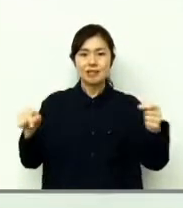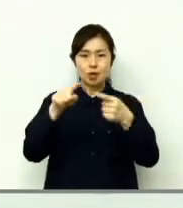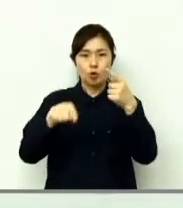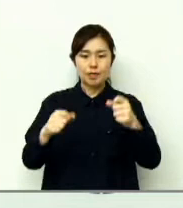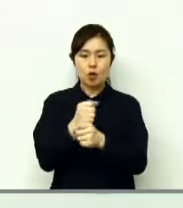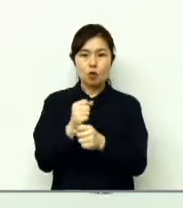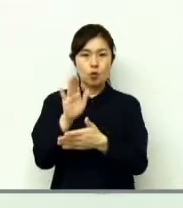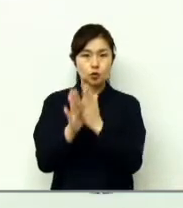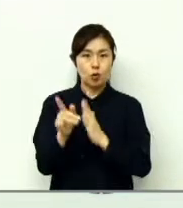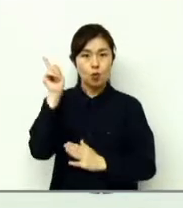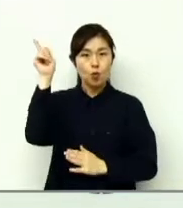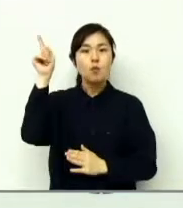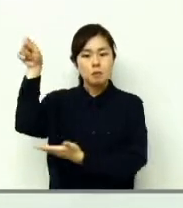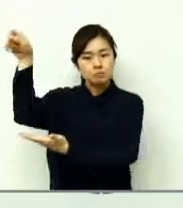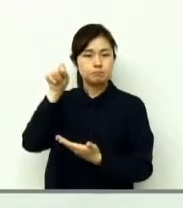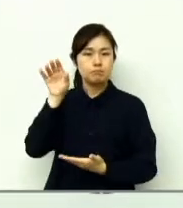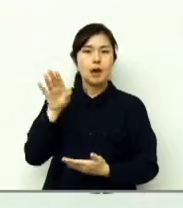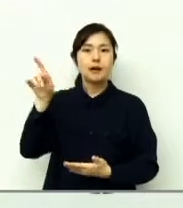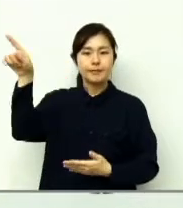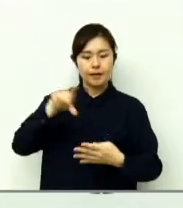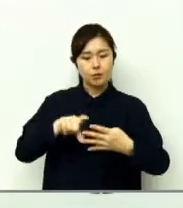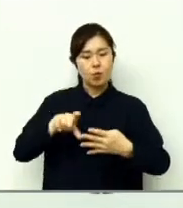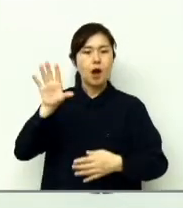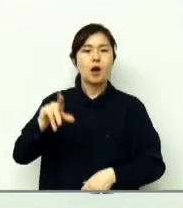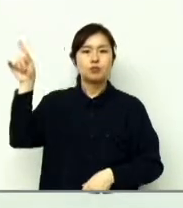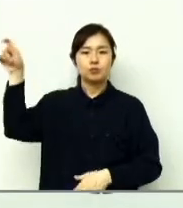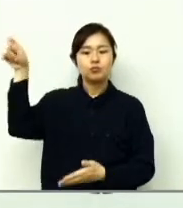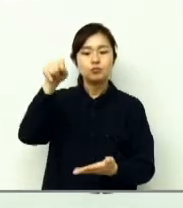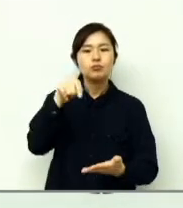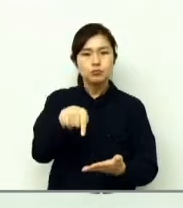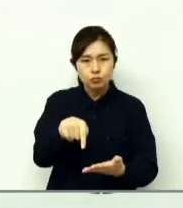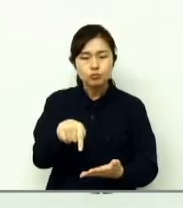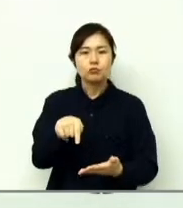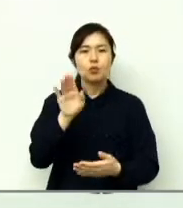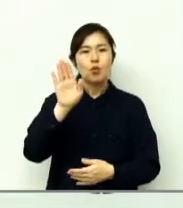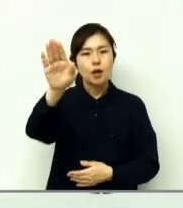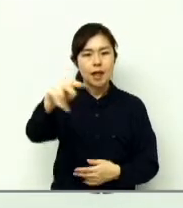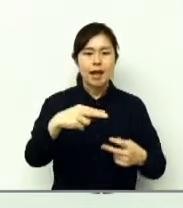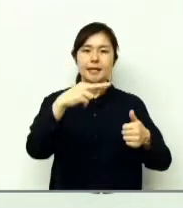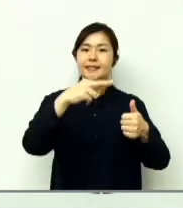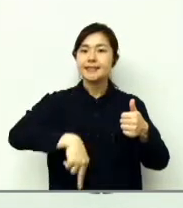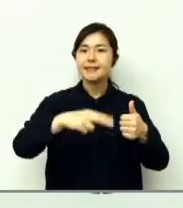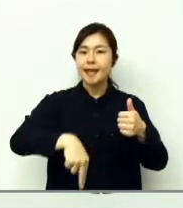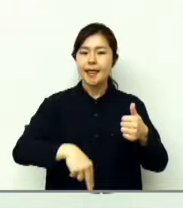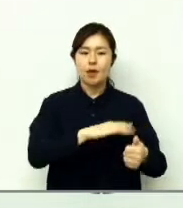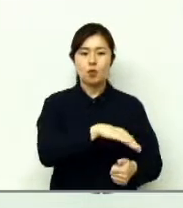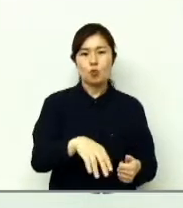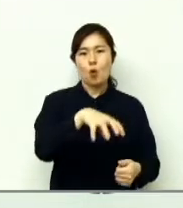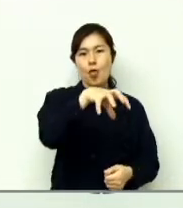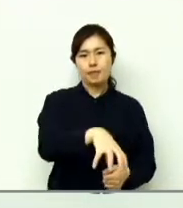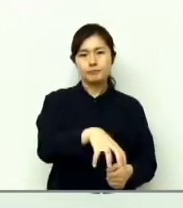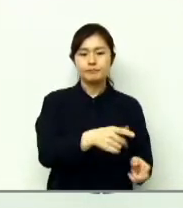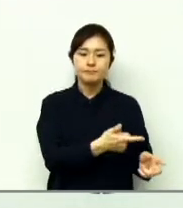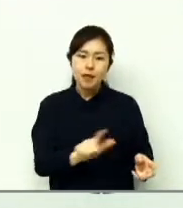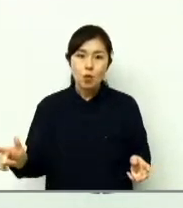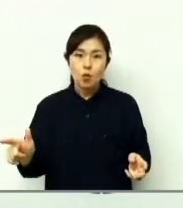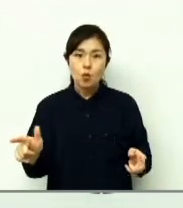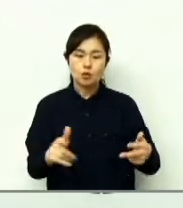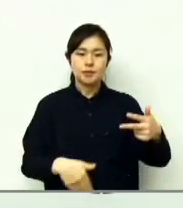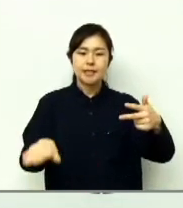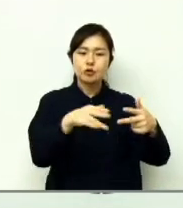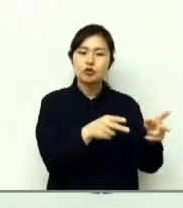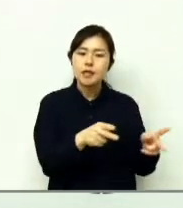消を図っていくために、認可保育所や認定こども園の整備を進めてまいります。また一方で、共働き